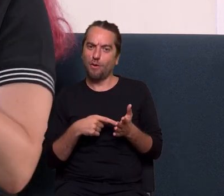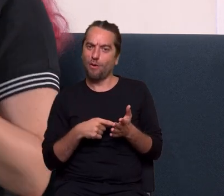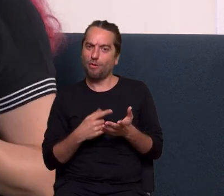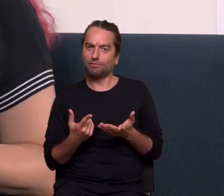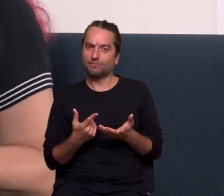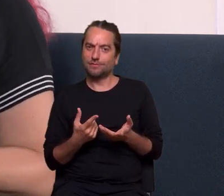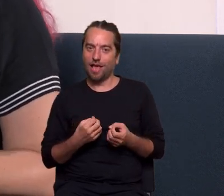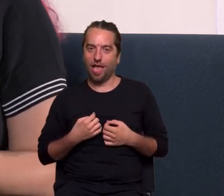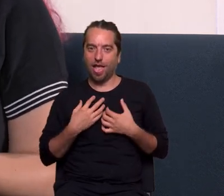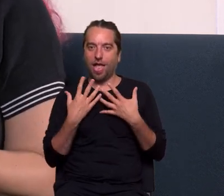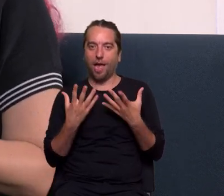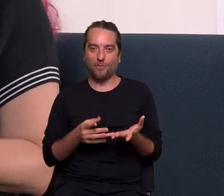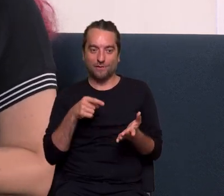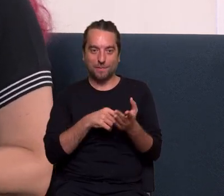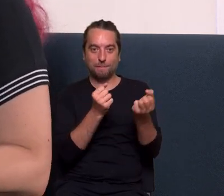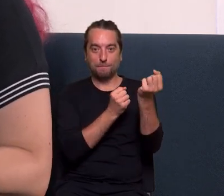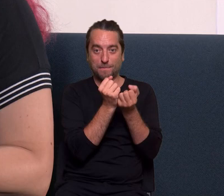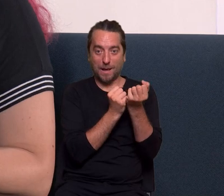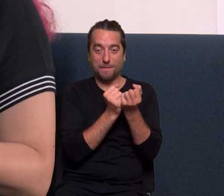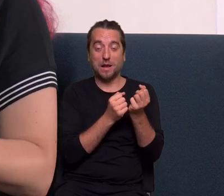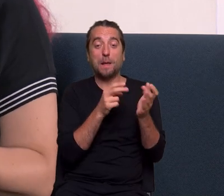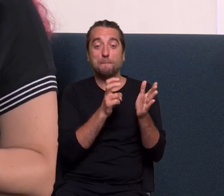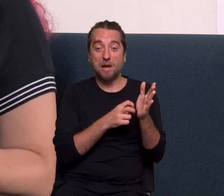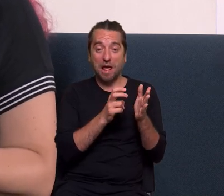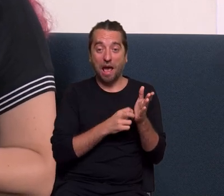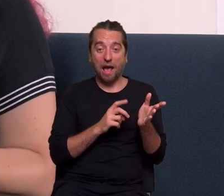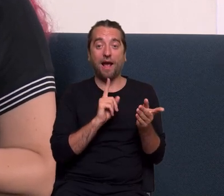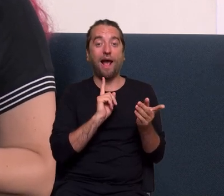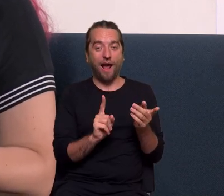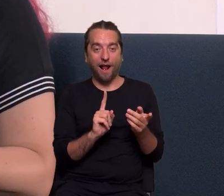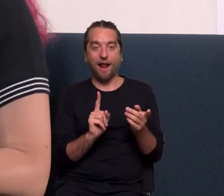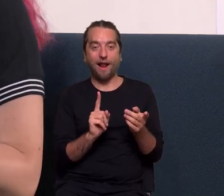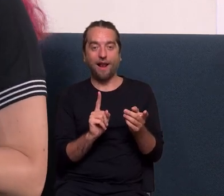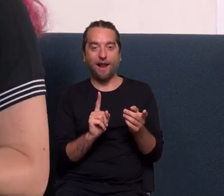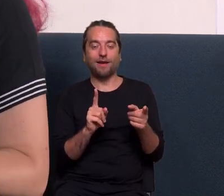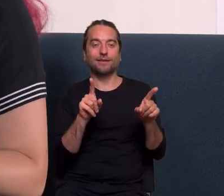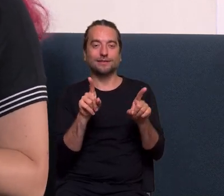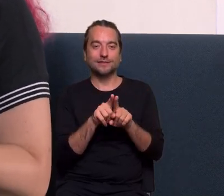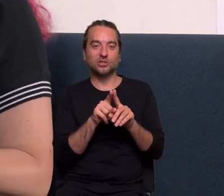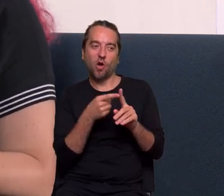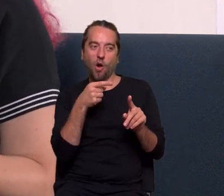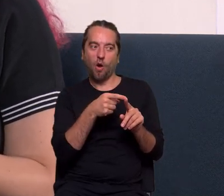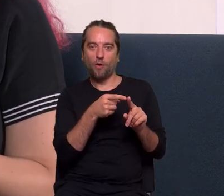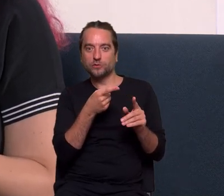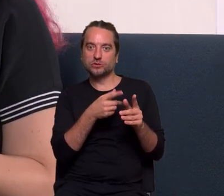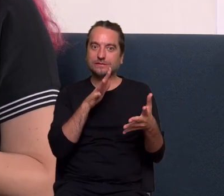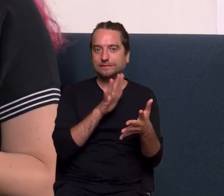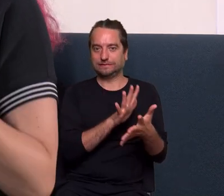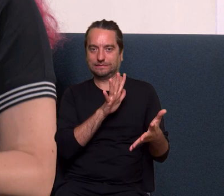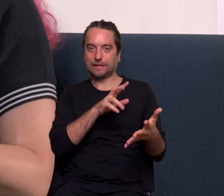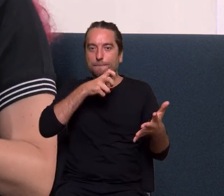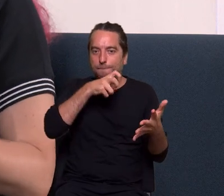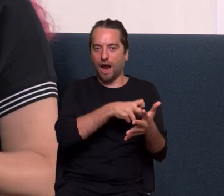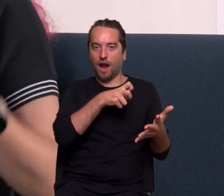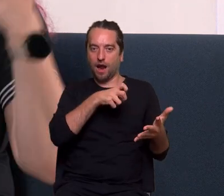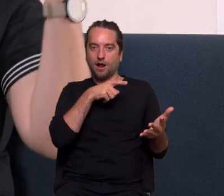zadziwiająca emocja, która dotyczy tego papieru, którego faktycznie brakuje, a z drugiej strony jest on, no właśnie, naznaczony w taki bardzo charakterystyczny sposób, tą